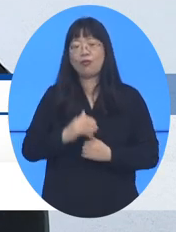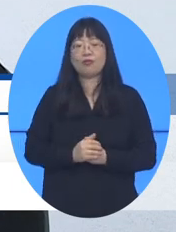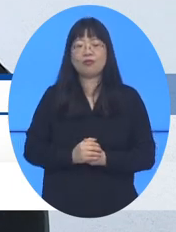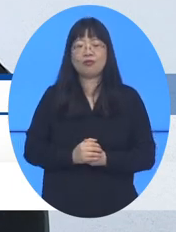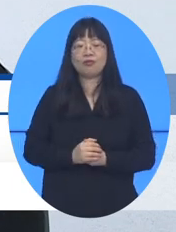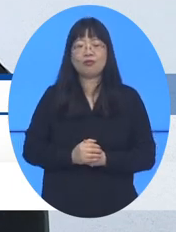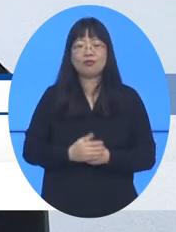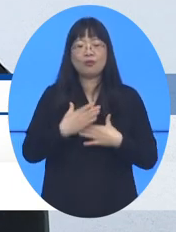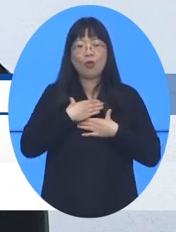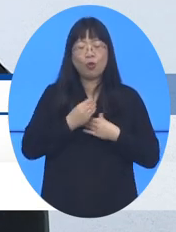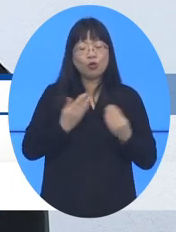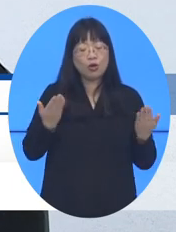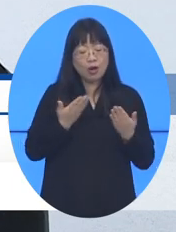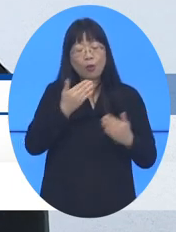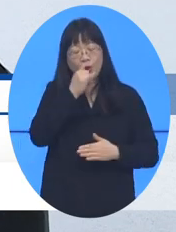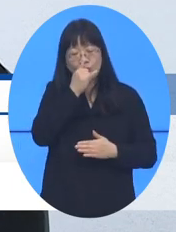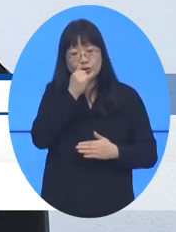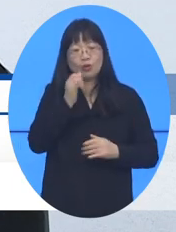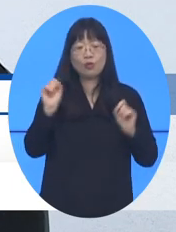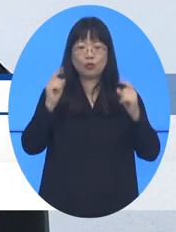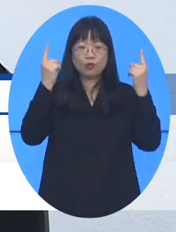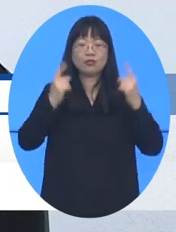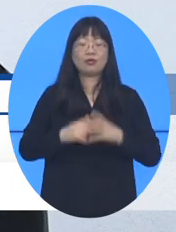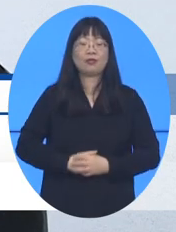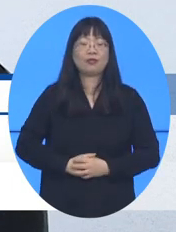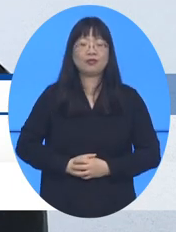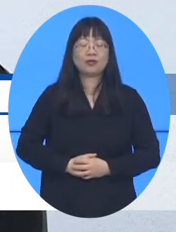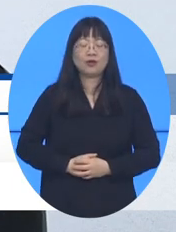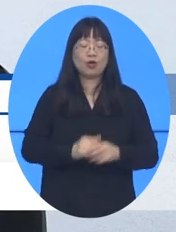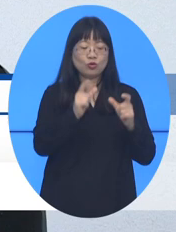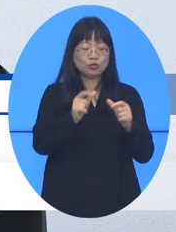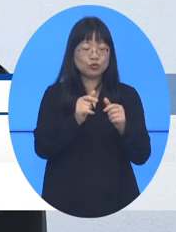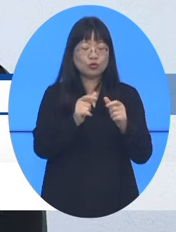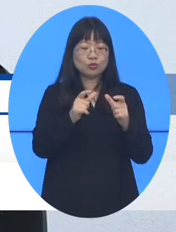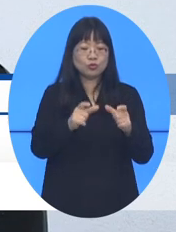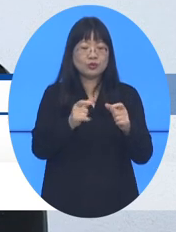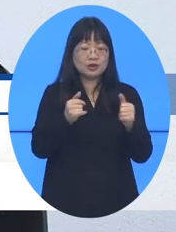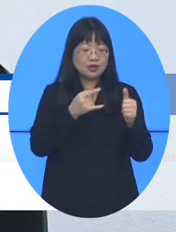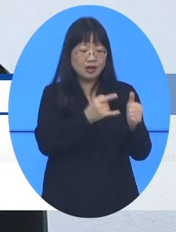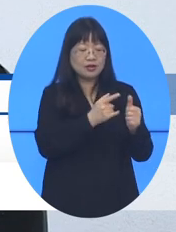수가 있고 편안하게 근무를 할 수 있으면서 주민들한테